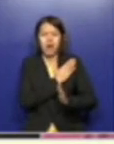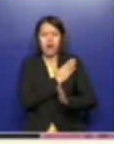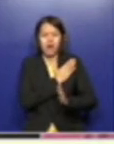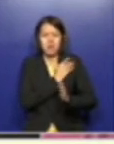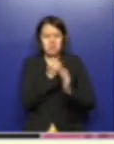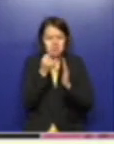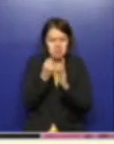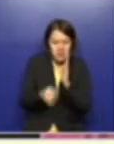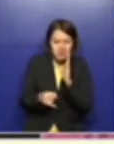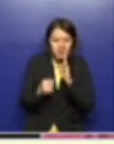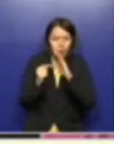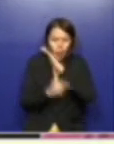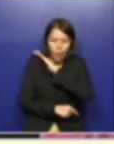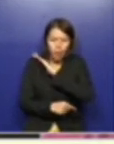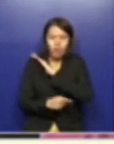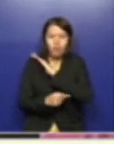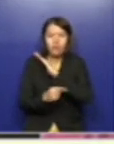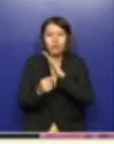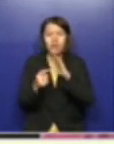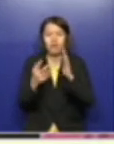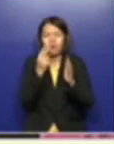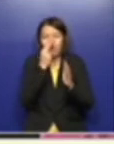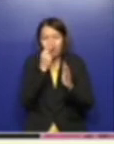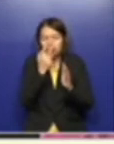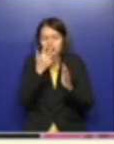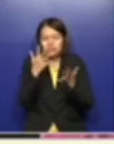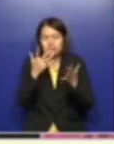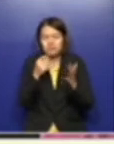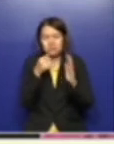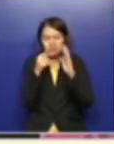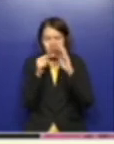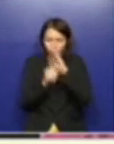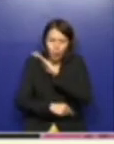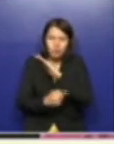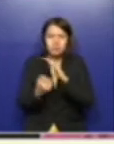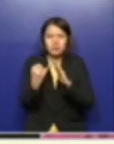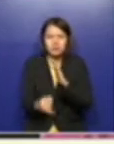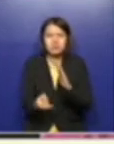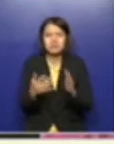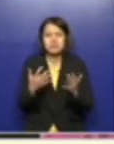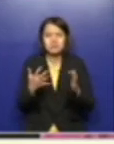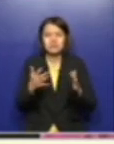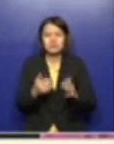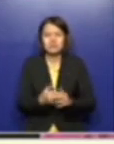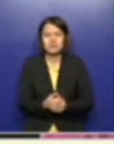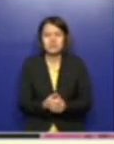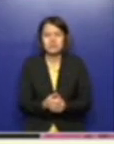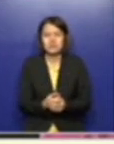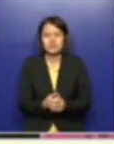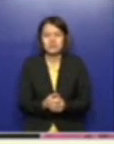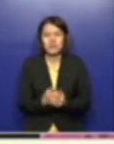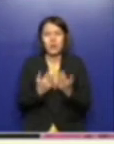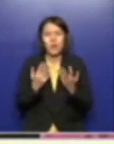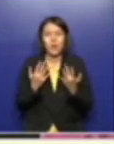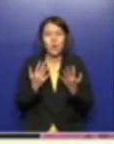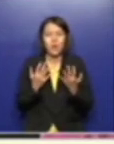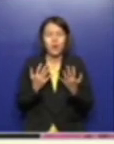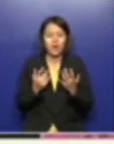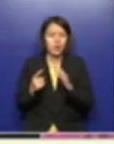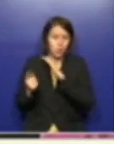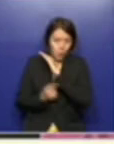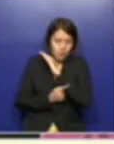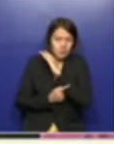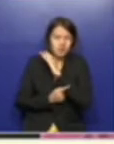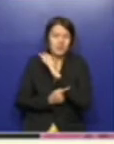ริตไม่ได้ทุจริตฮะที่ลงแล้วลงรอยยาก็เนื่องจากว่า